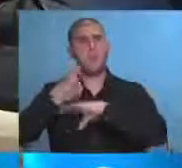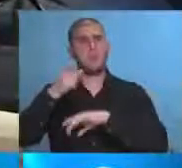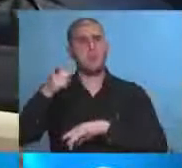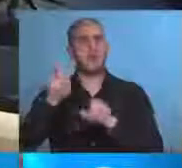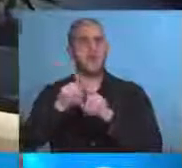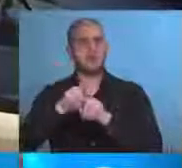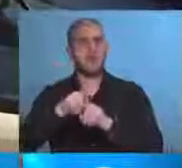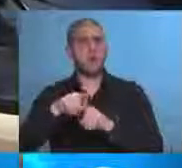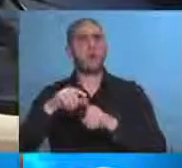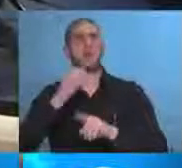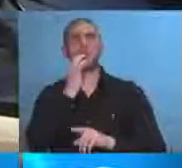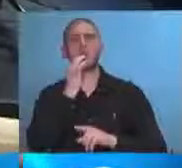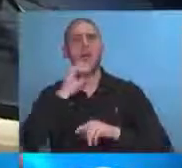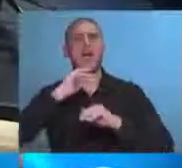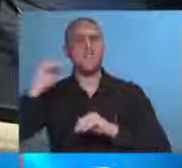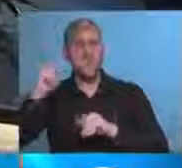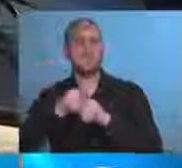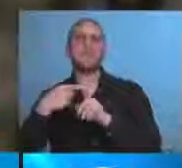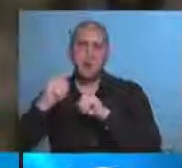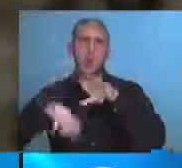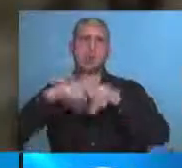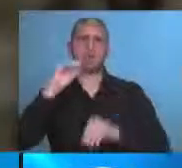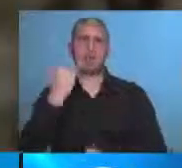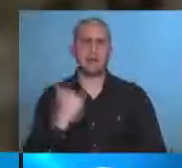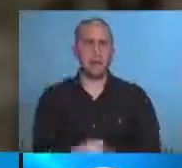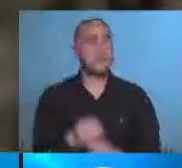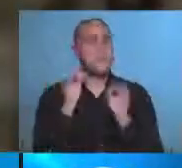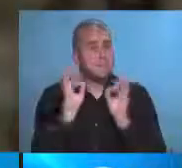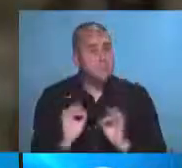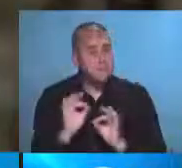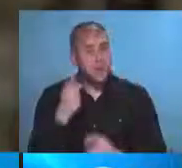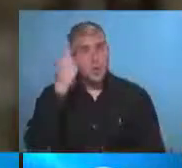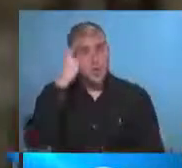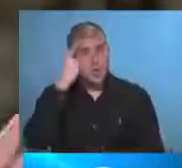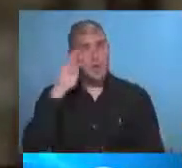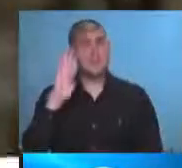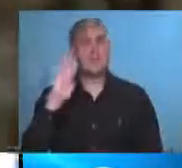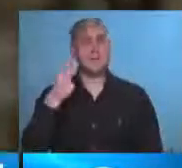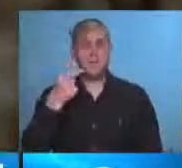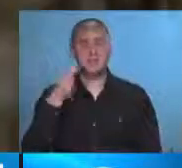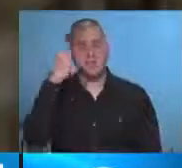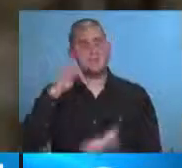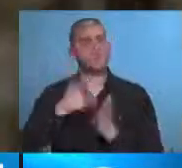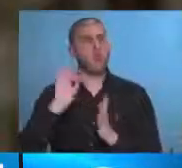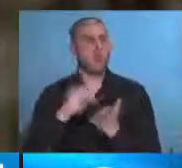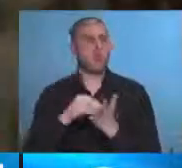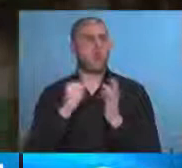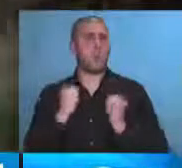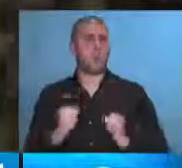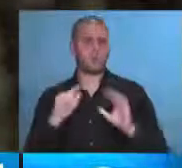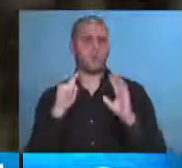שיחרגו ממנהגם, והפעם ילכו להצביע. בדיוק, בן גביר יודע שמקומו בכנסת הבאה עדיין לא מובטח, הוא מקום